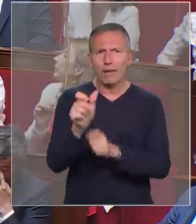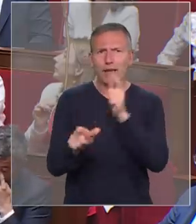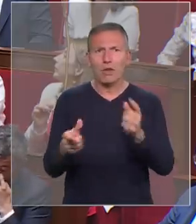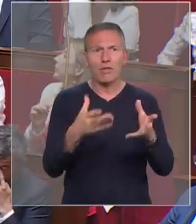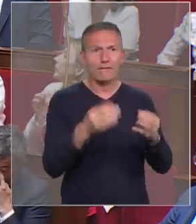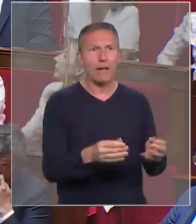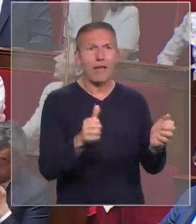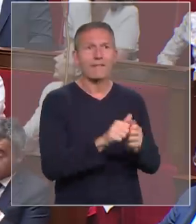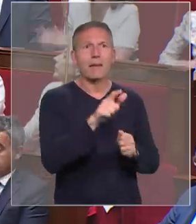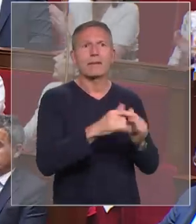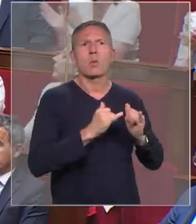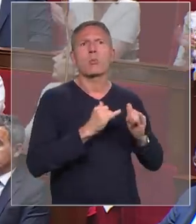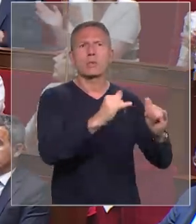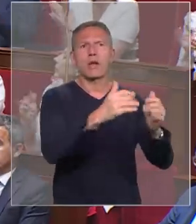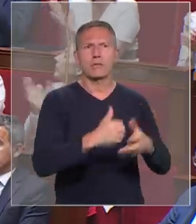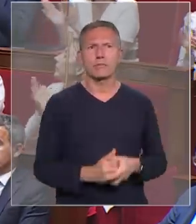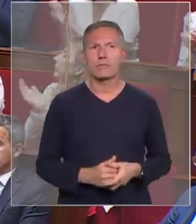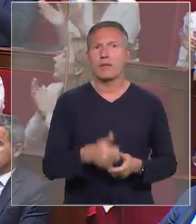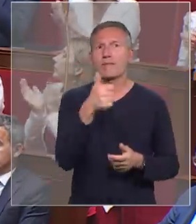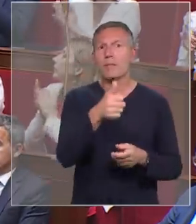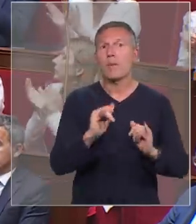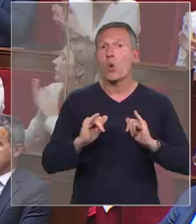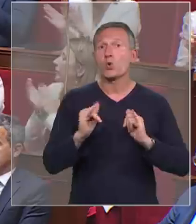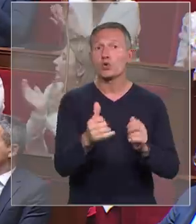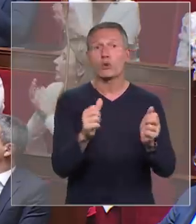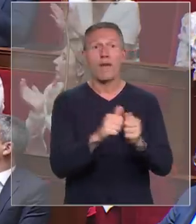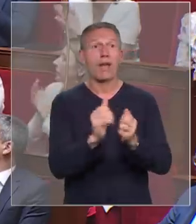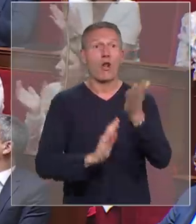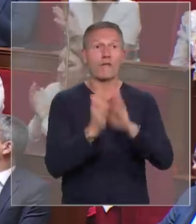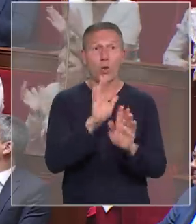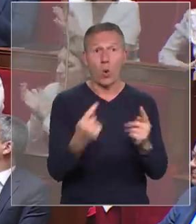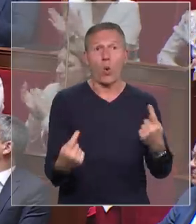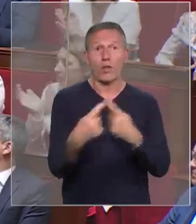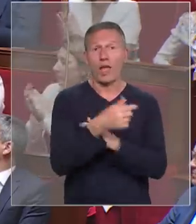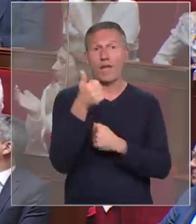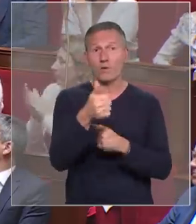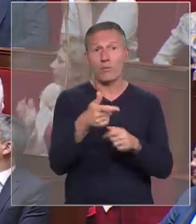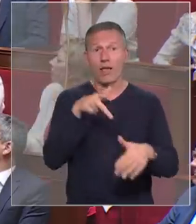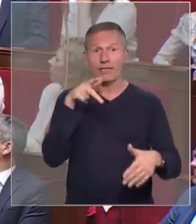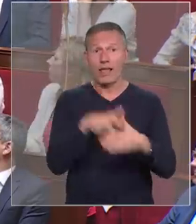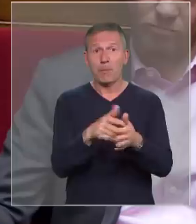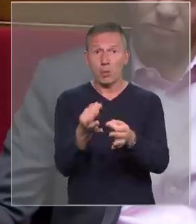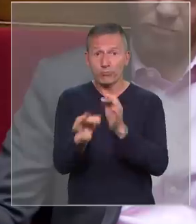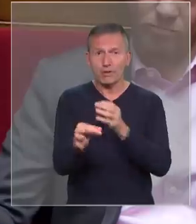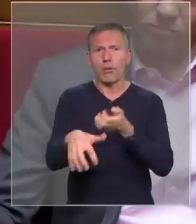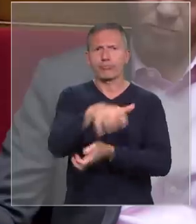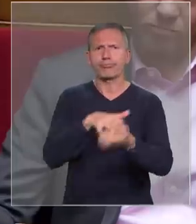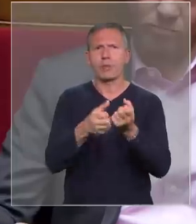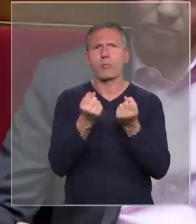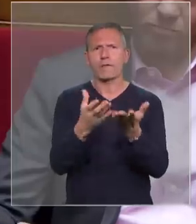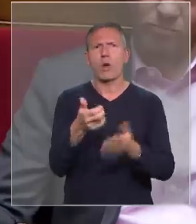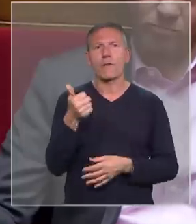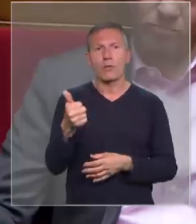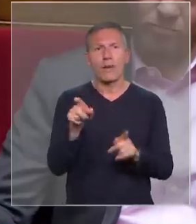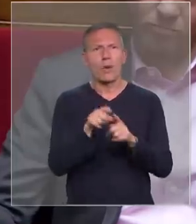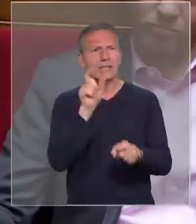faible avec les puissants. Vous ne jouez pas avec le feu, vous faites pire que ça, vous démarrez les incendies. Et vous vous